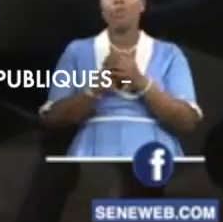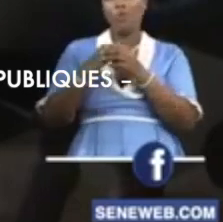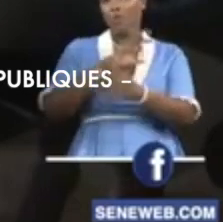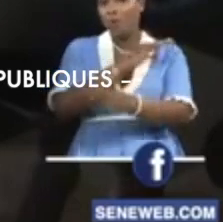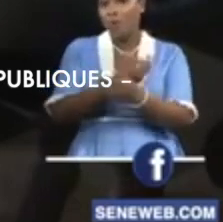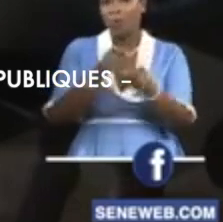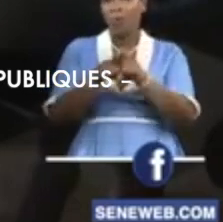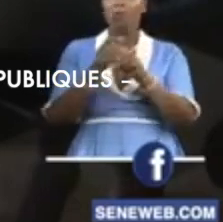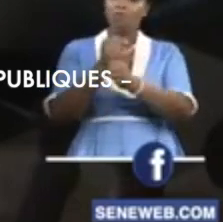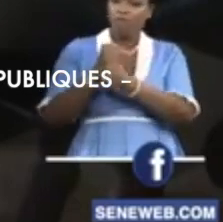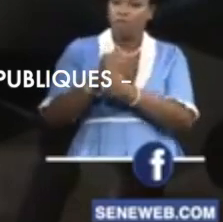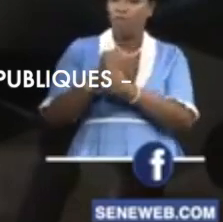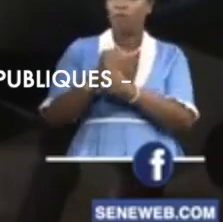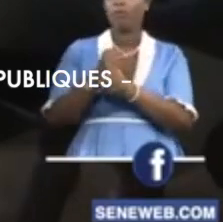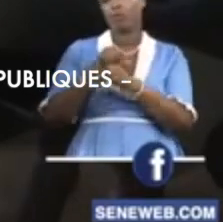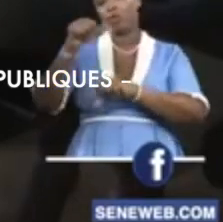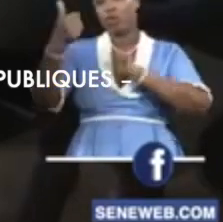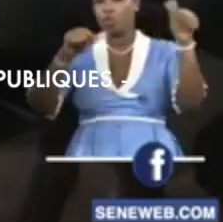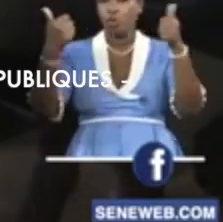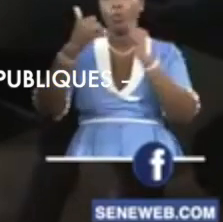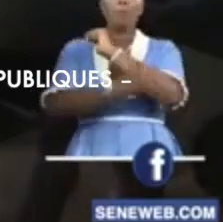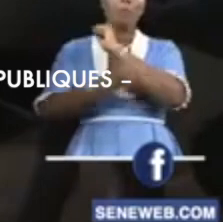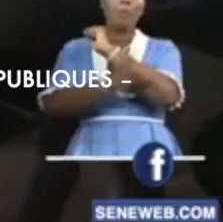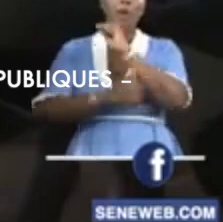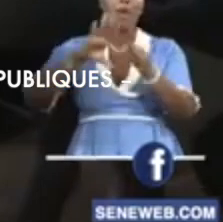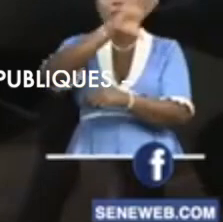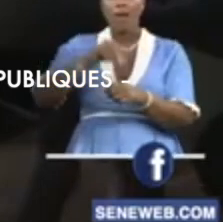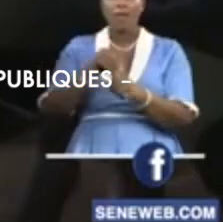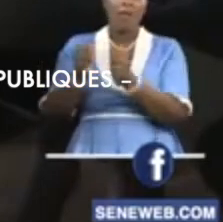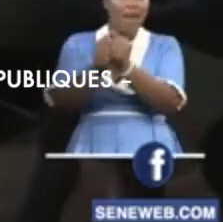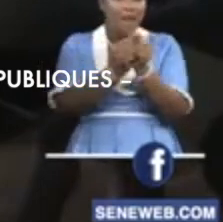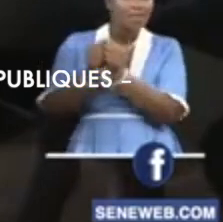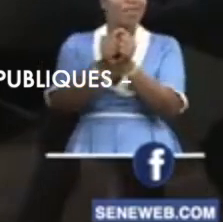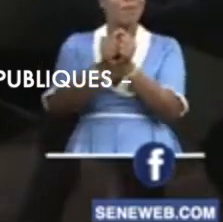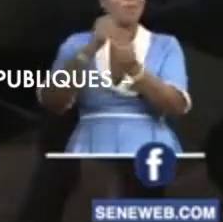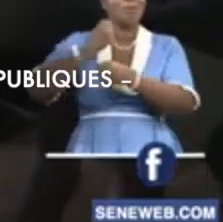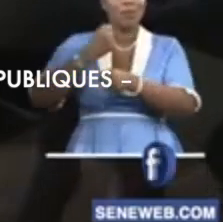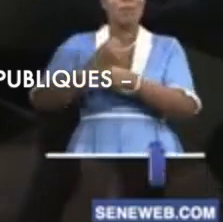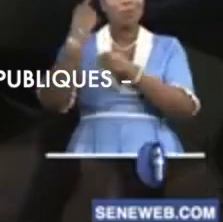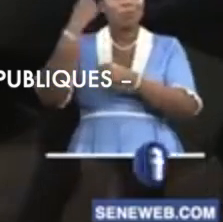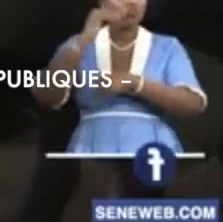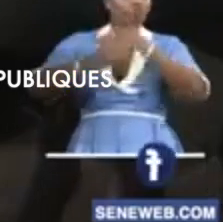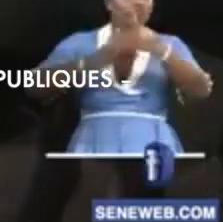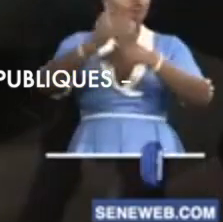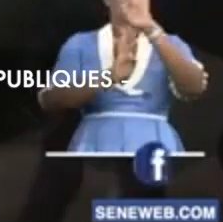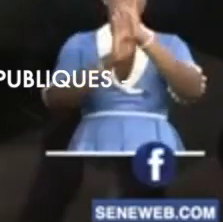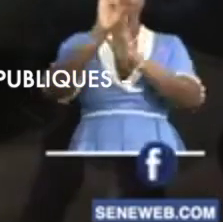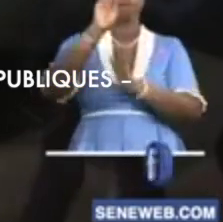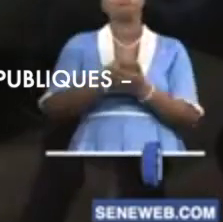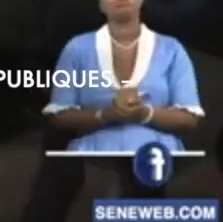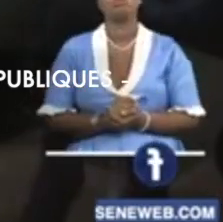am ci suñ digënt ak yeneen réewu afrique yi ñu mëna andango liggéey ngir mëna yegg ci lebet yi ñu bok